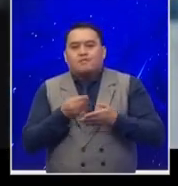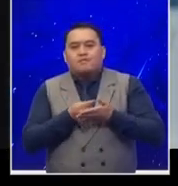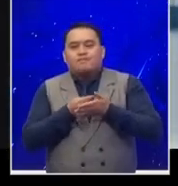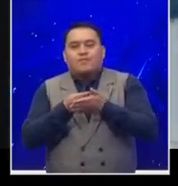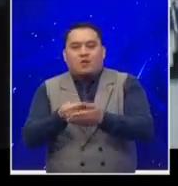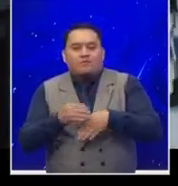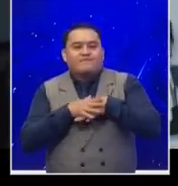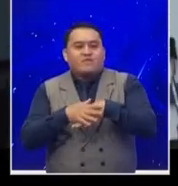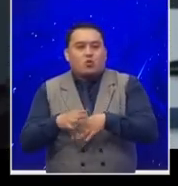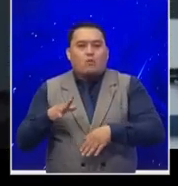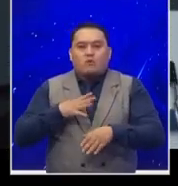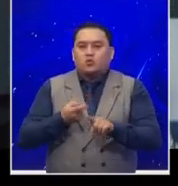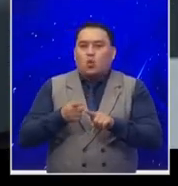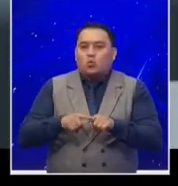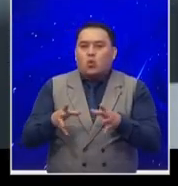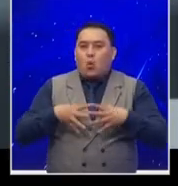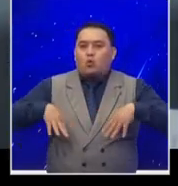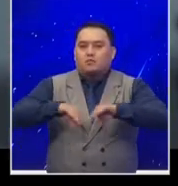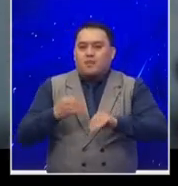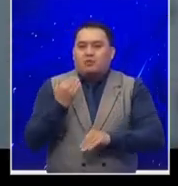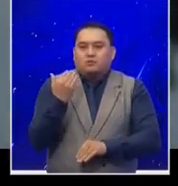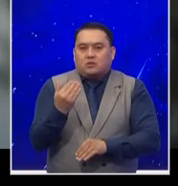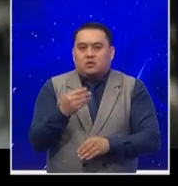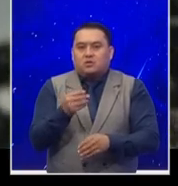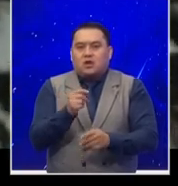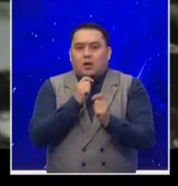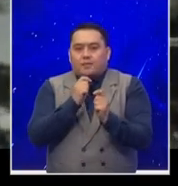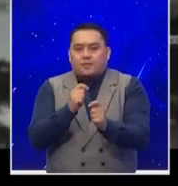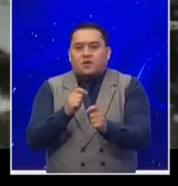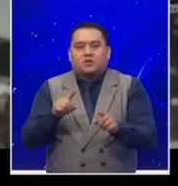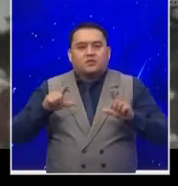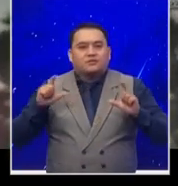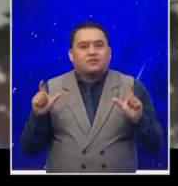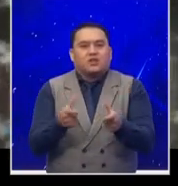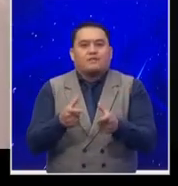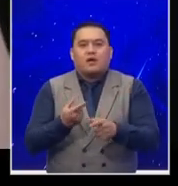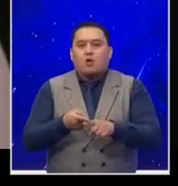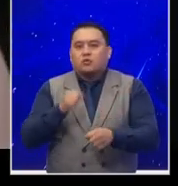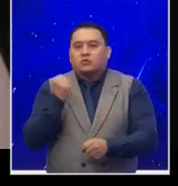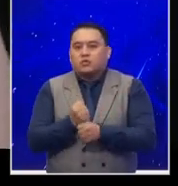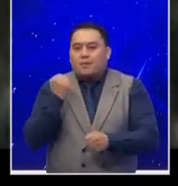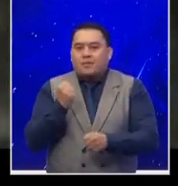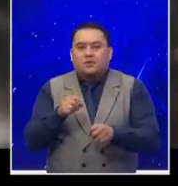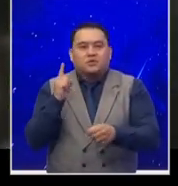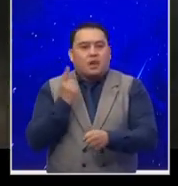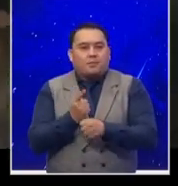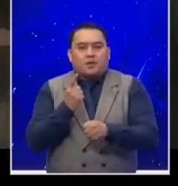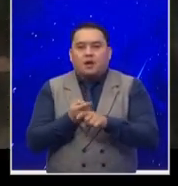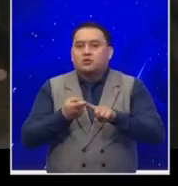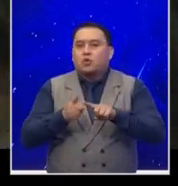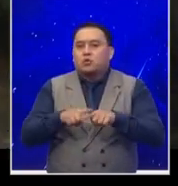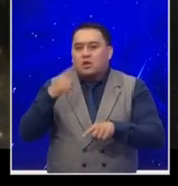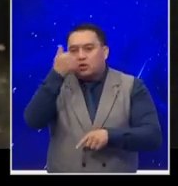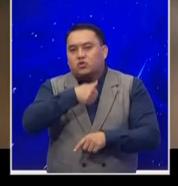Мемлекеттік қызметшілер мен олардың отбасы мүшелерінің сыйлық алуына шектеу қойылды. Ресми мәліметке жүгінсек, соңғы 2